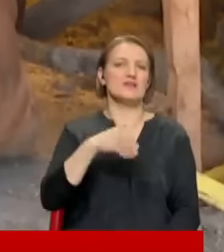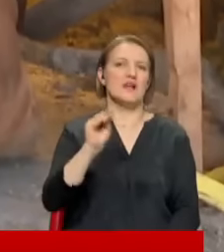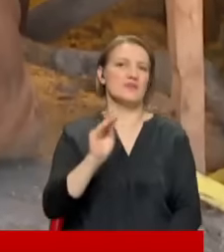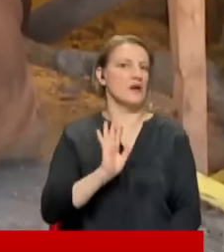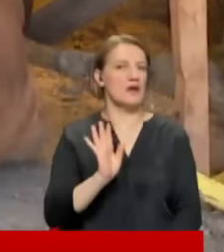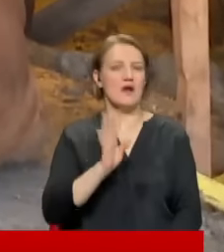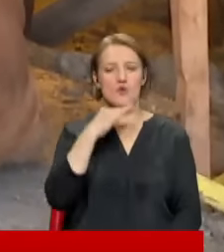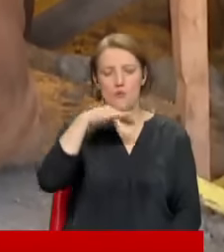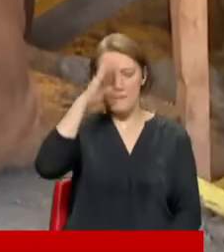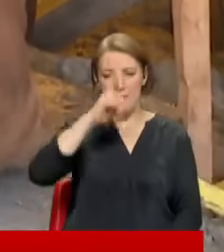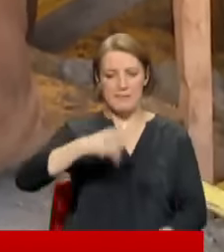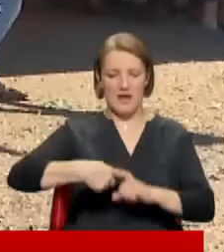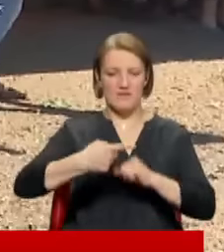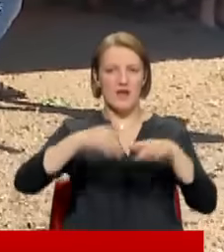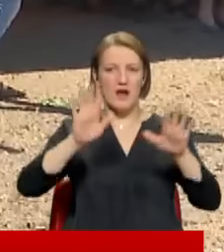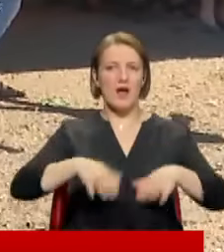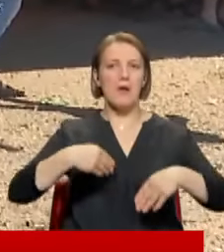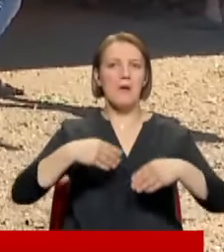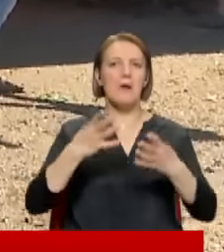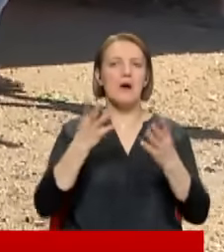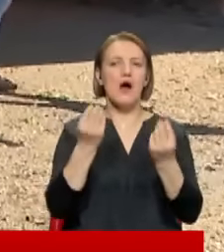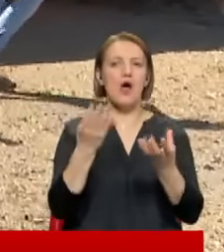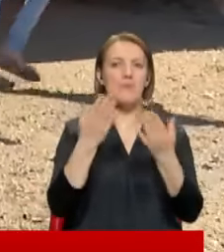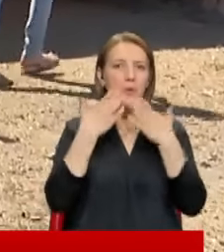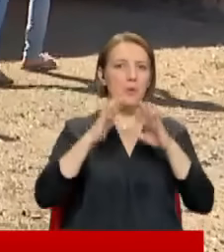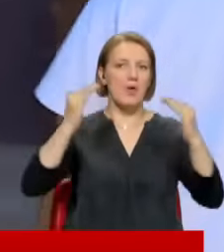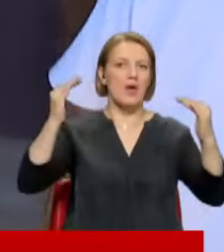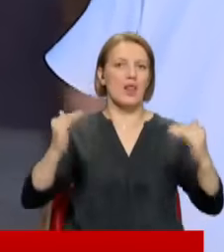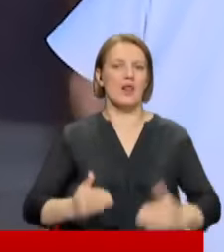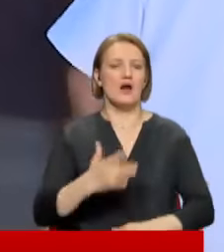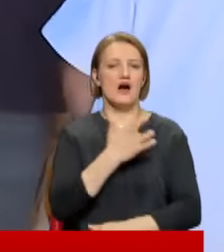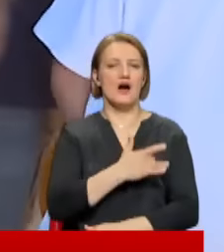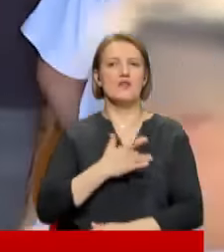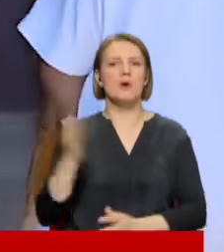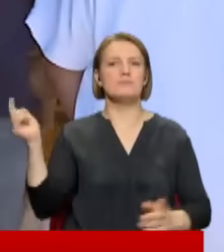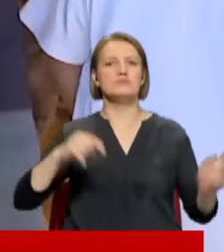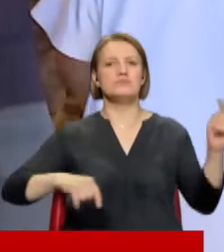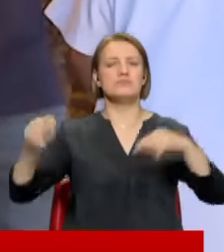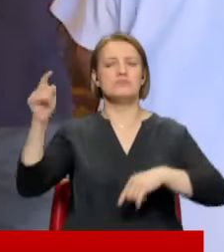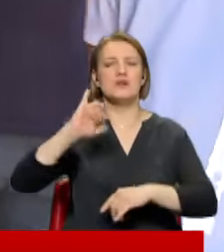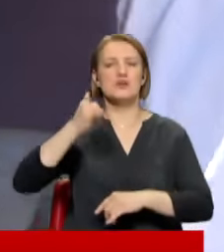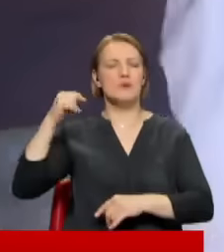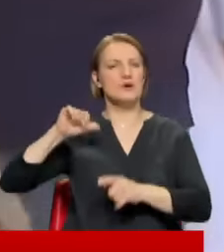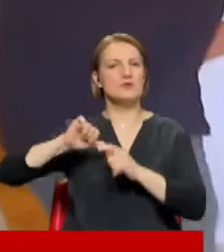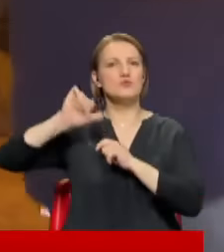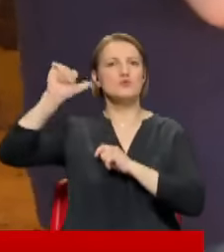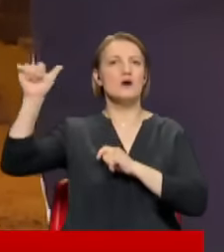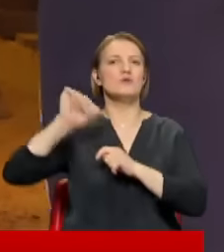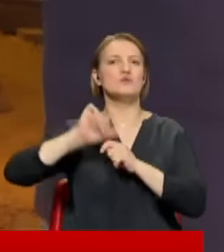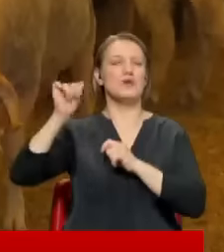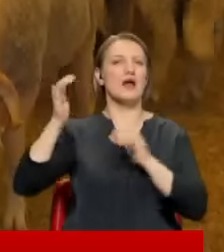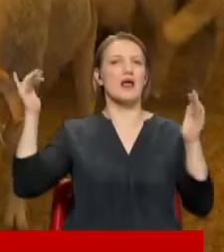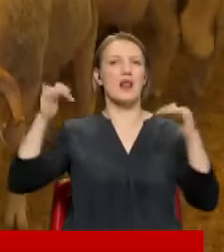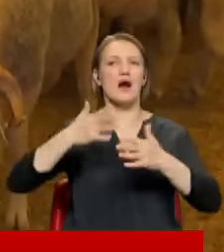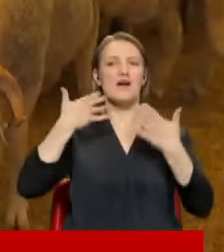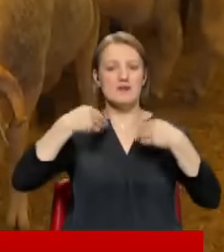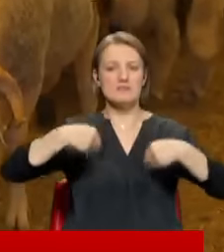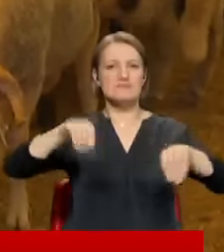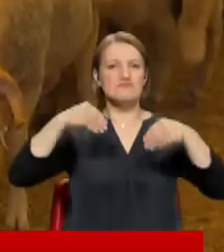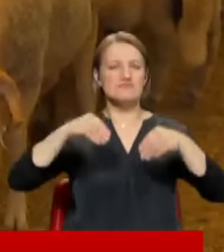Kurban Bayramı'na bir hafta kala hareketlilik yok kurban pazarlarında. Anadolu'nun dört bir yanından kilometrelerce öteden gelen besiciler